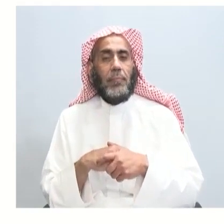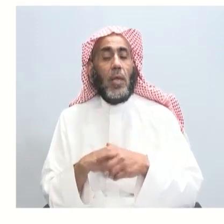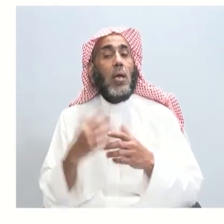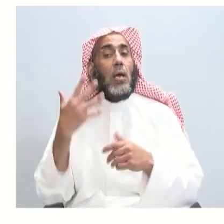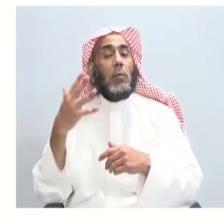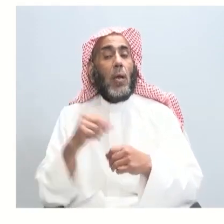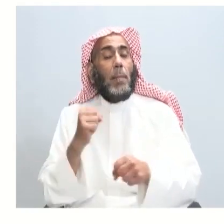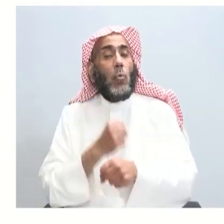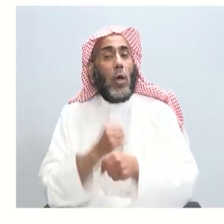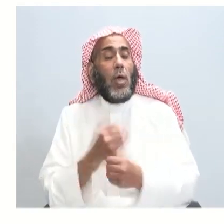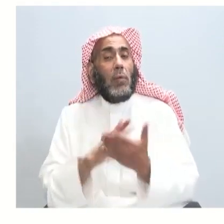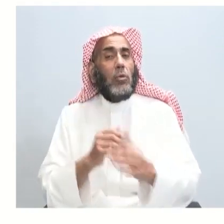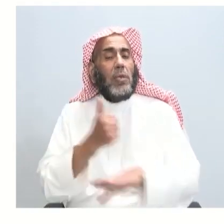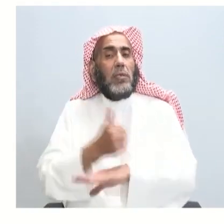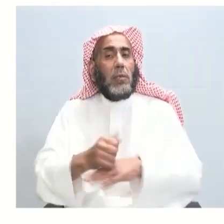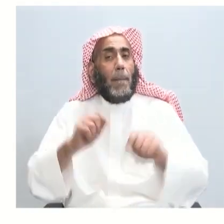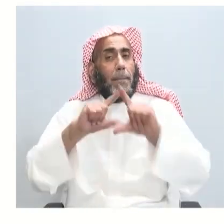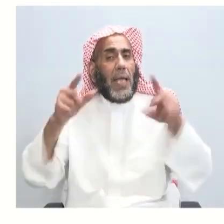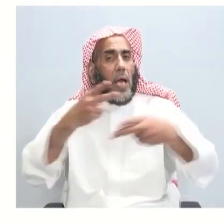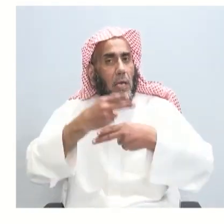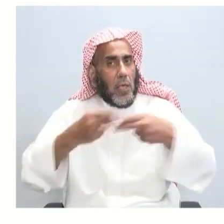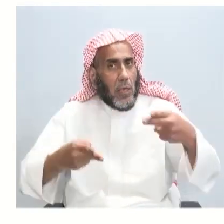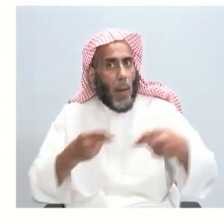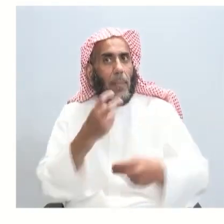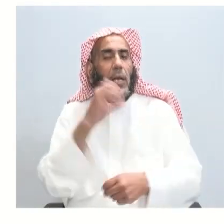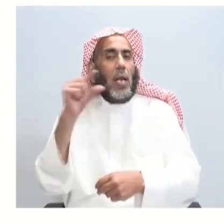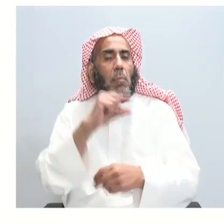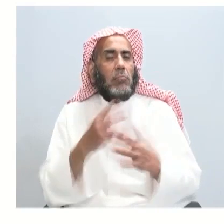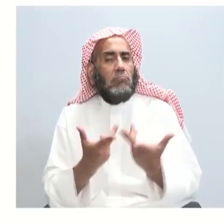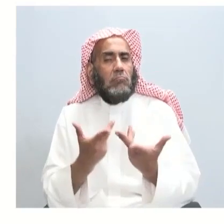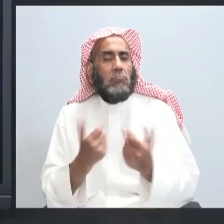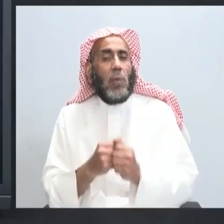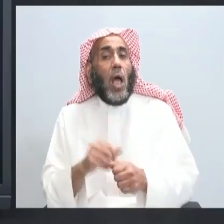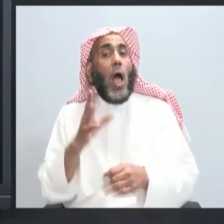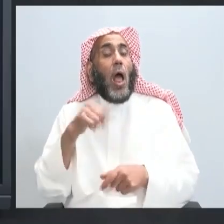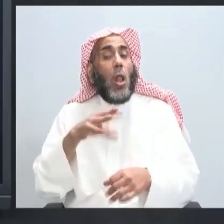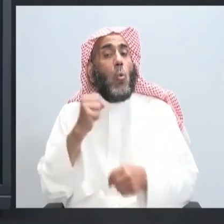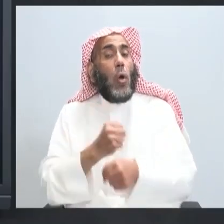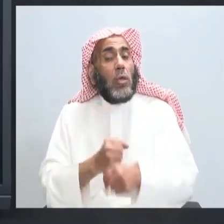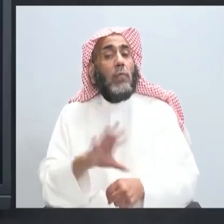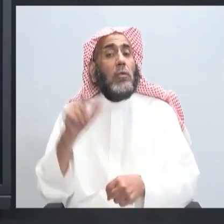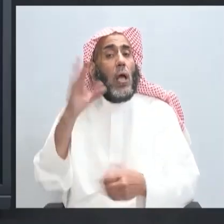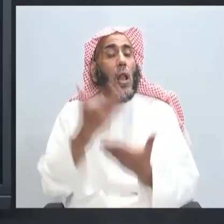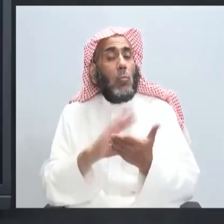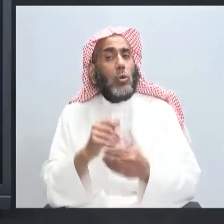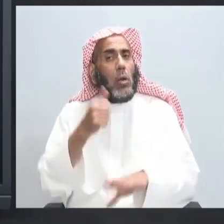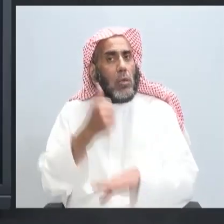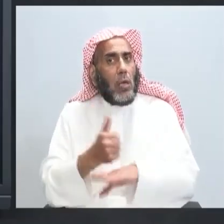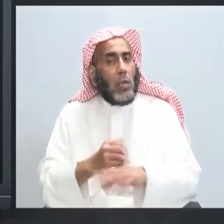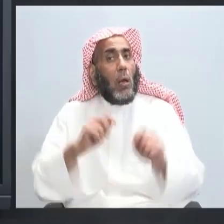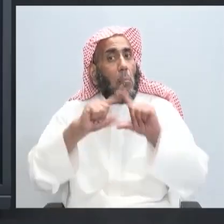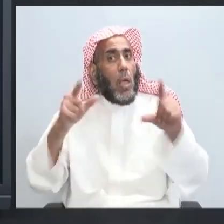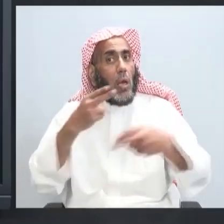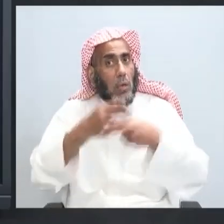خامسا من وظائف المعجم الاساسيه بيان اعراب الكلمات هل وظيفه المعجم او الوظيفه الاساسيه بيان